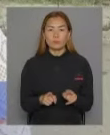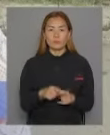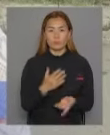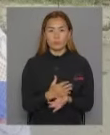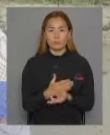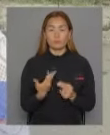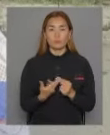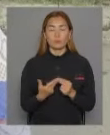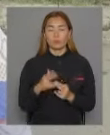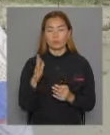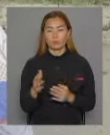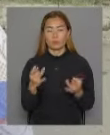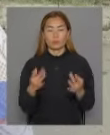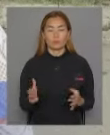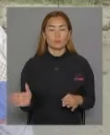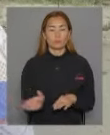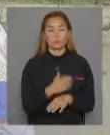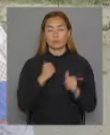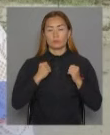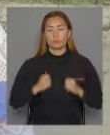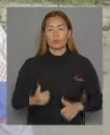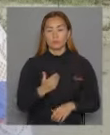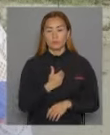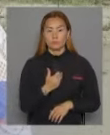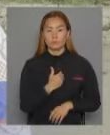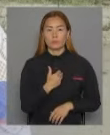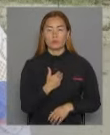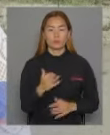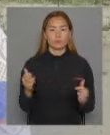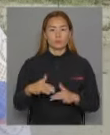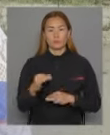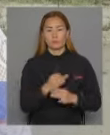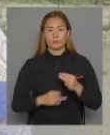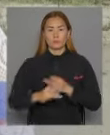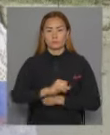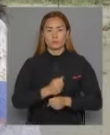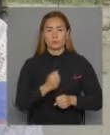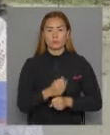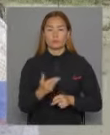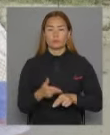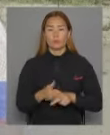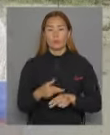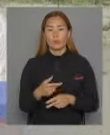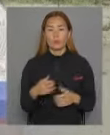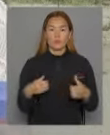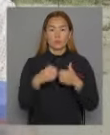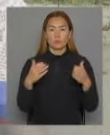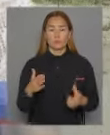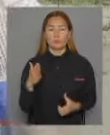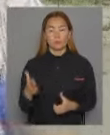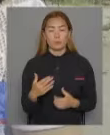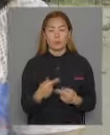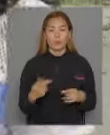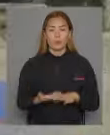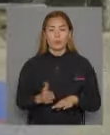и... Хочется просто, чтобы спокойствие было, но здесь этого не будет, если они здесь лавочки поставят и горки там. Я не знаю уже, куда еще